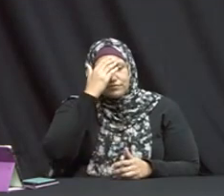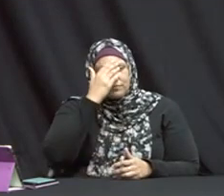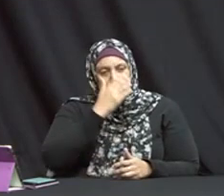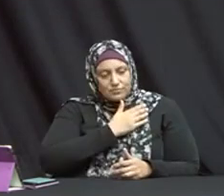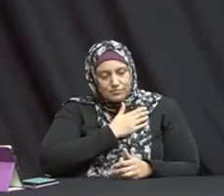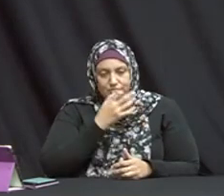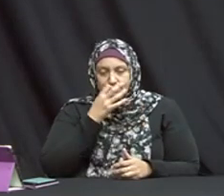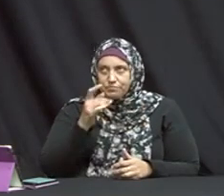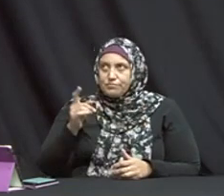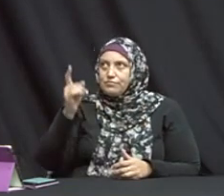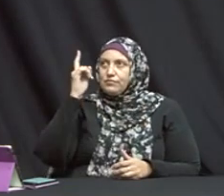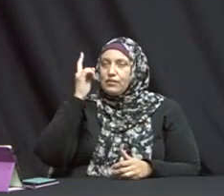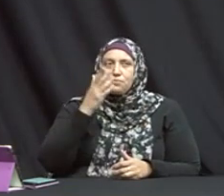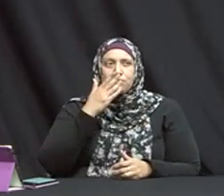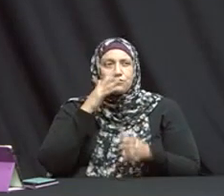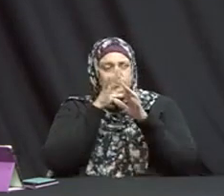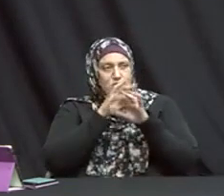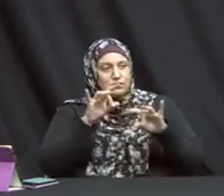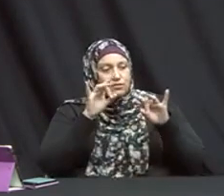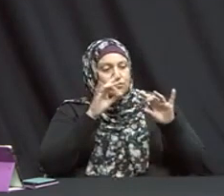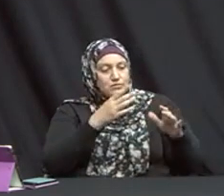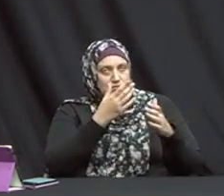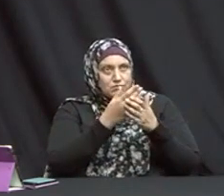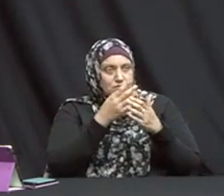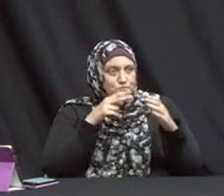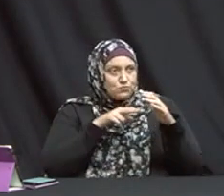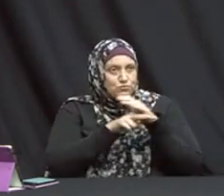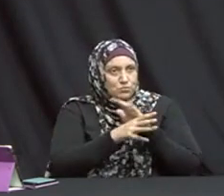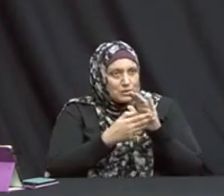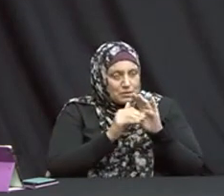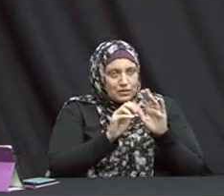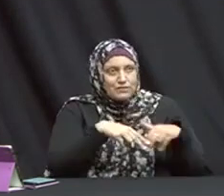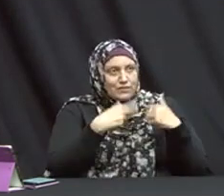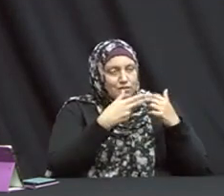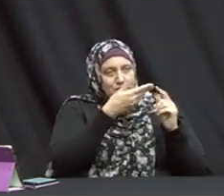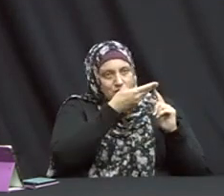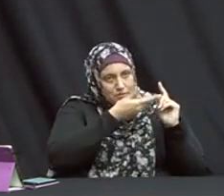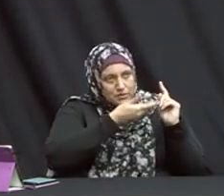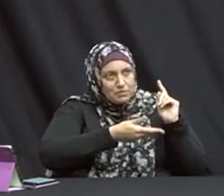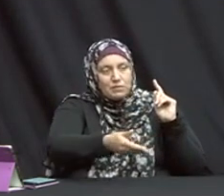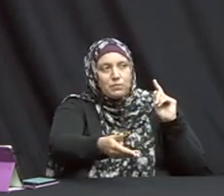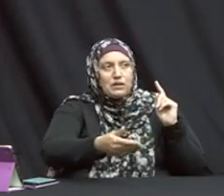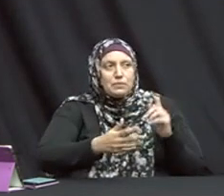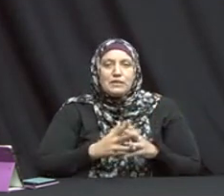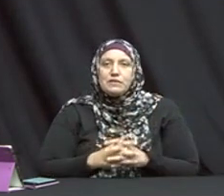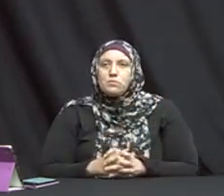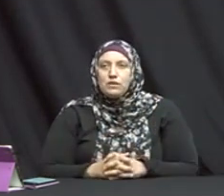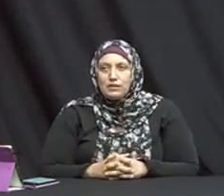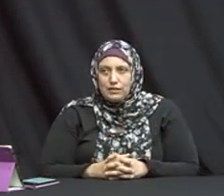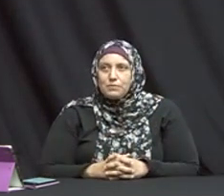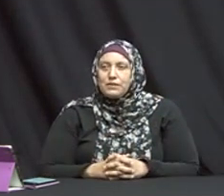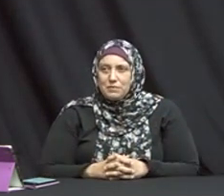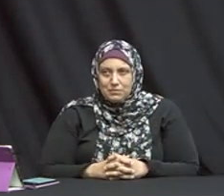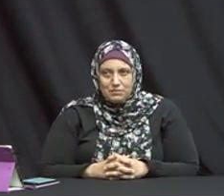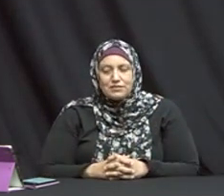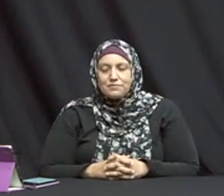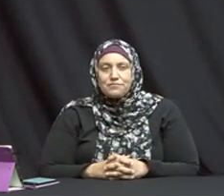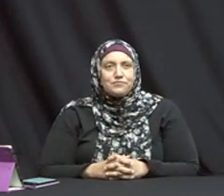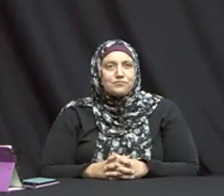صلوات على محمد وآل محمد. اللهم صل على محمد وآل